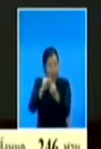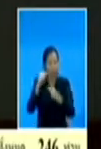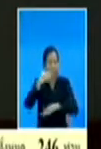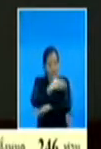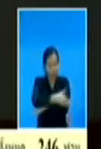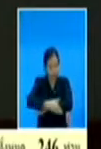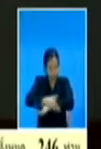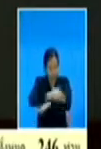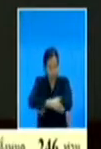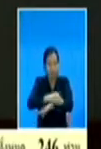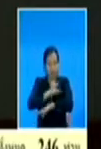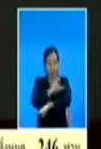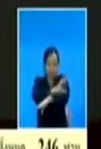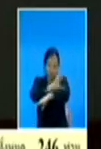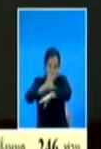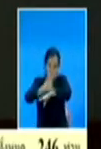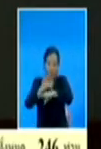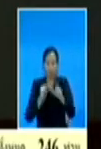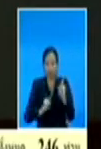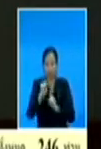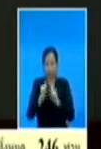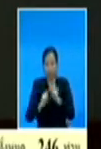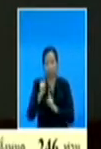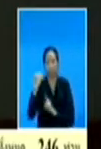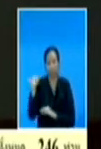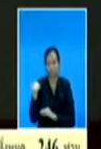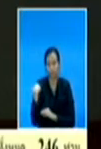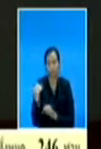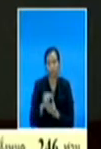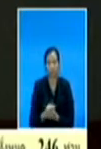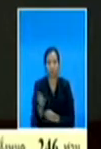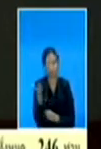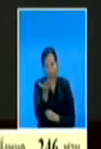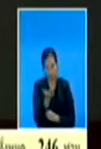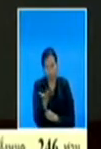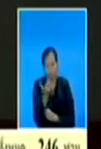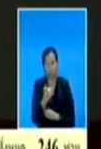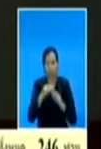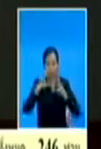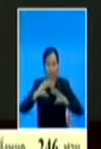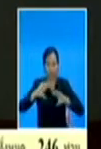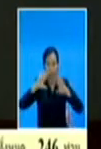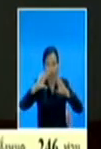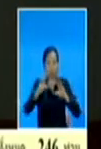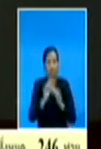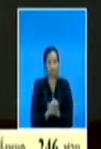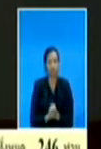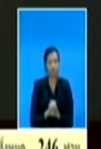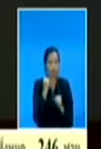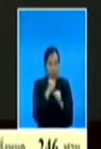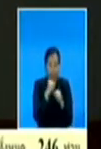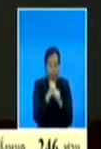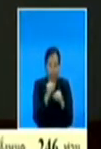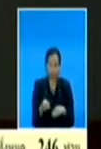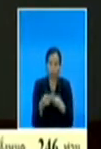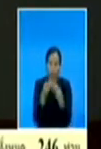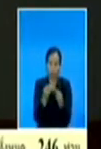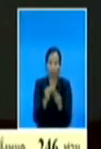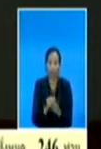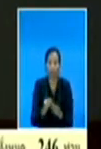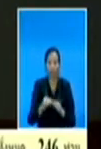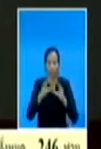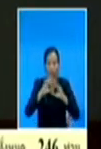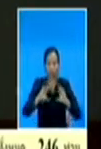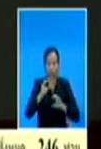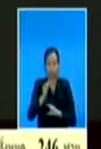ลงทุนต่างๆเขามีการเพิ่มขึ้นนะครับแล้วก็รวมไปถึงเขามองไปในระยะยาวในปูพรมในเรื่องของการว